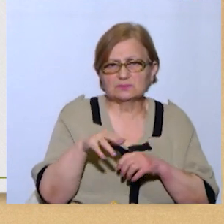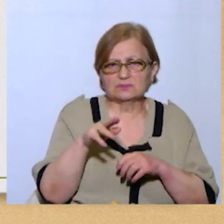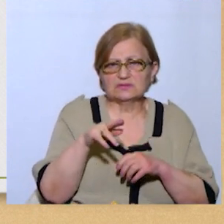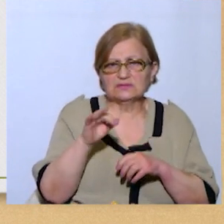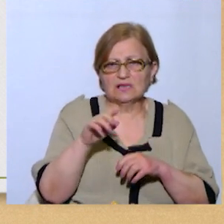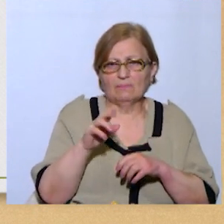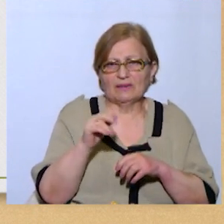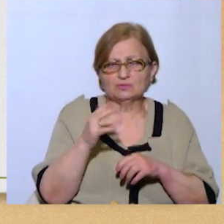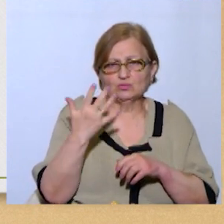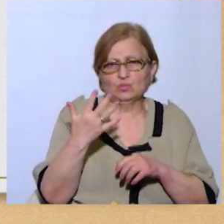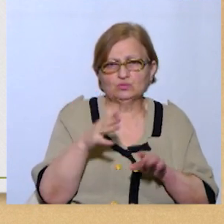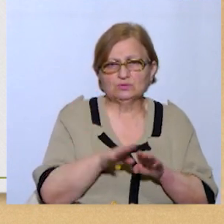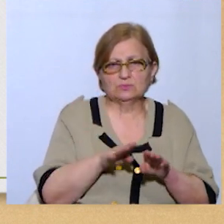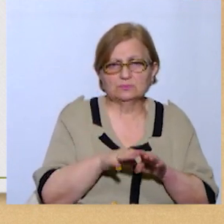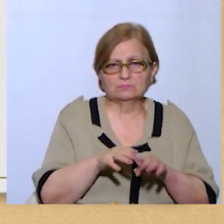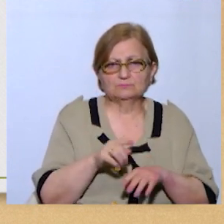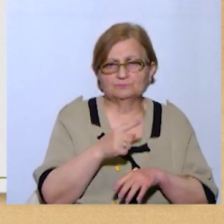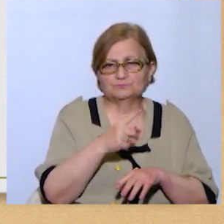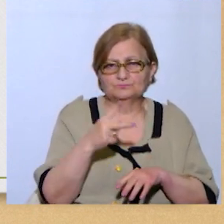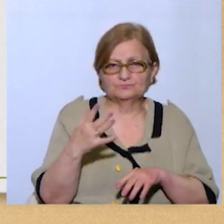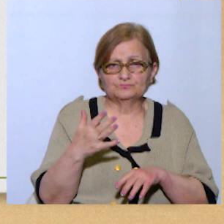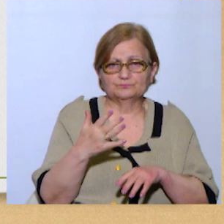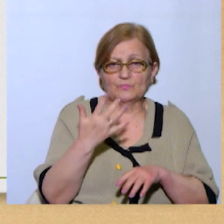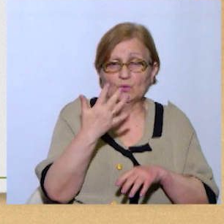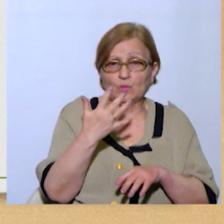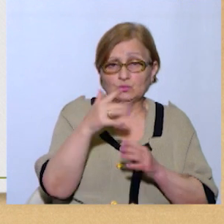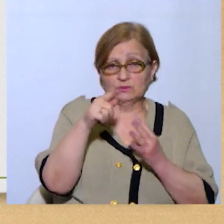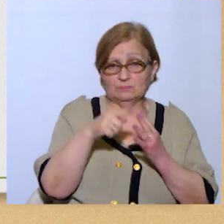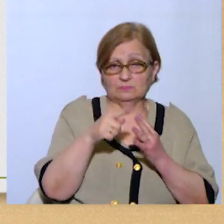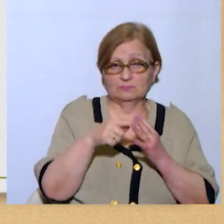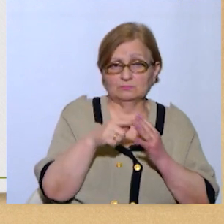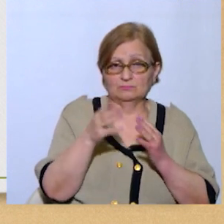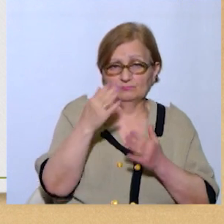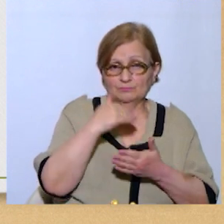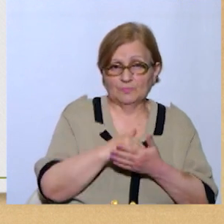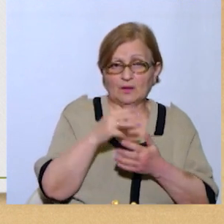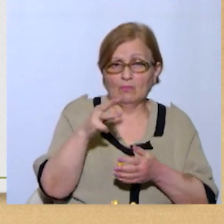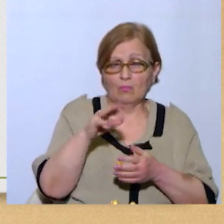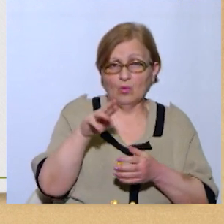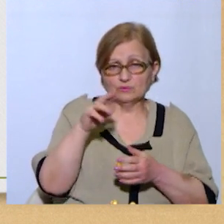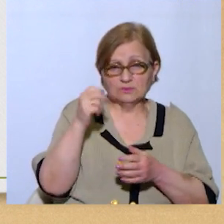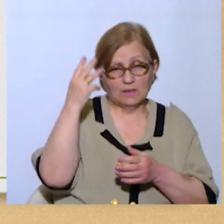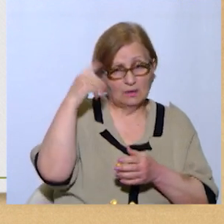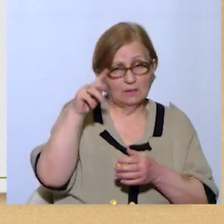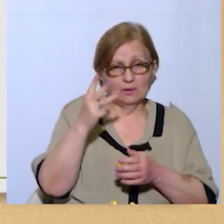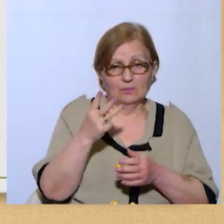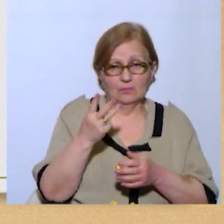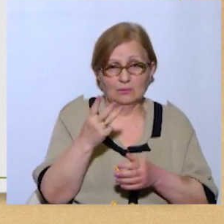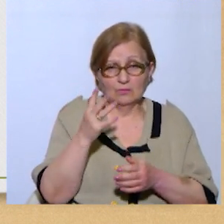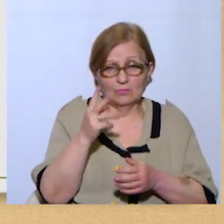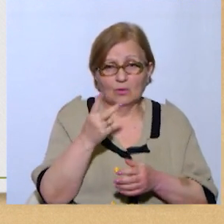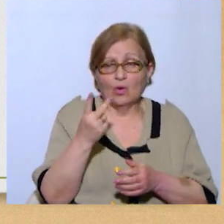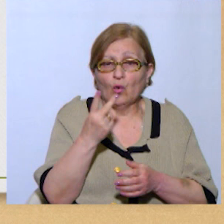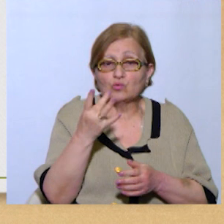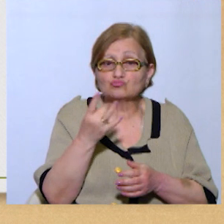პირველ შუა წევრი მესამე წევრი ვარიაციულ მწკრივში უნდა იყოს ხუთის ტოლი შემდეგ მოდა თუ ხუთი უნდა იყოს ესე იგი ხუთი მინიმუმ ორჯერ